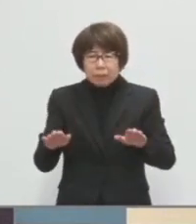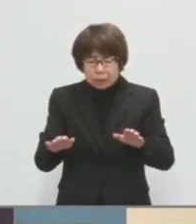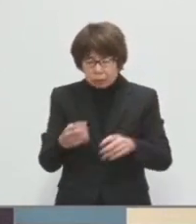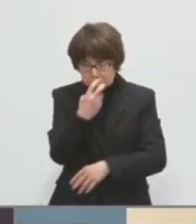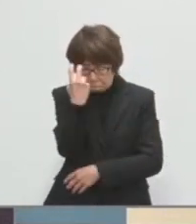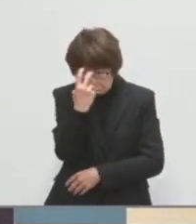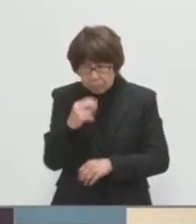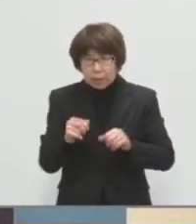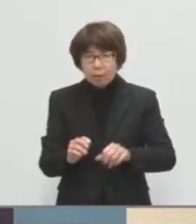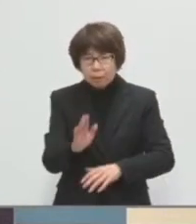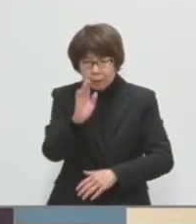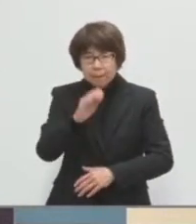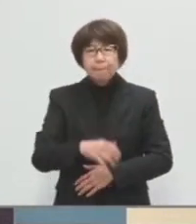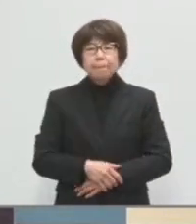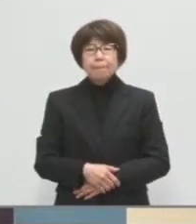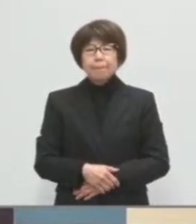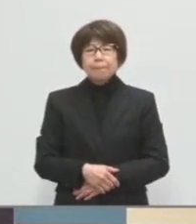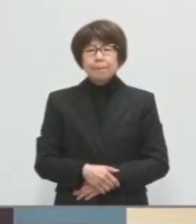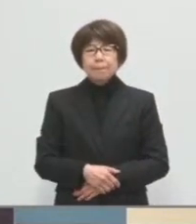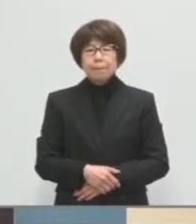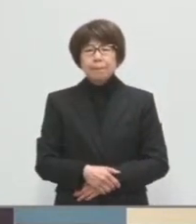をお願いいたします